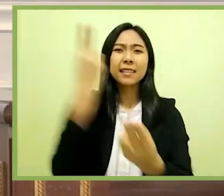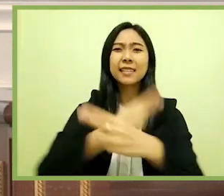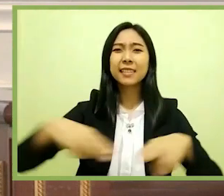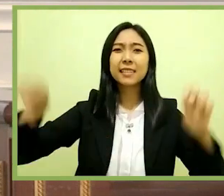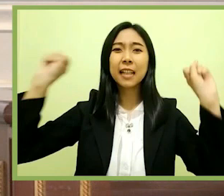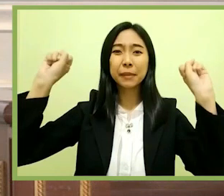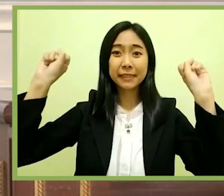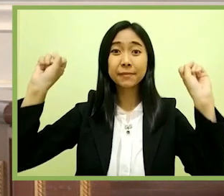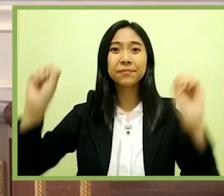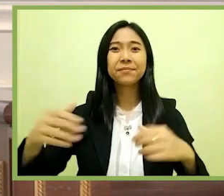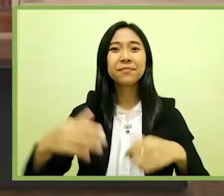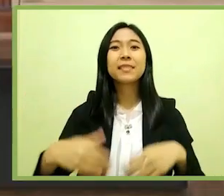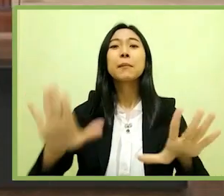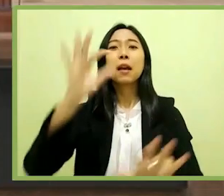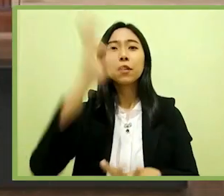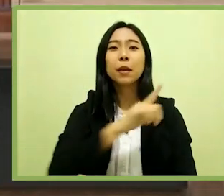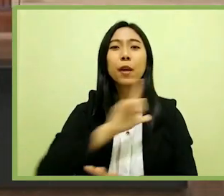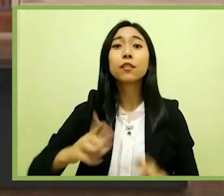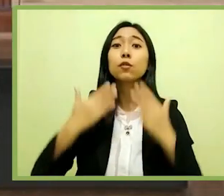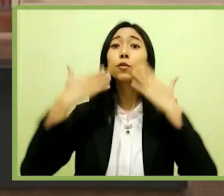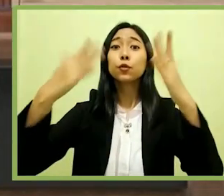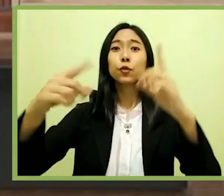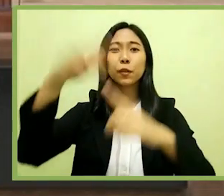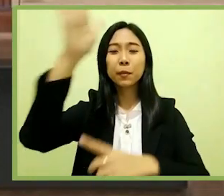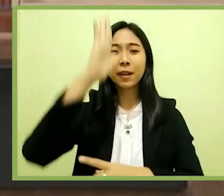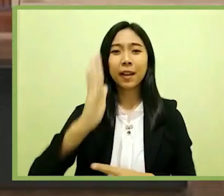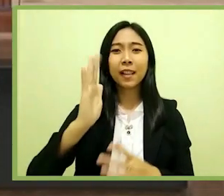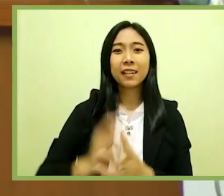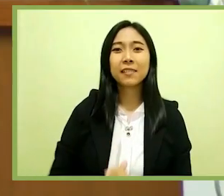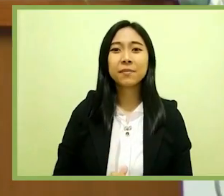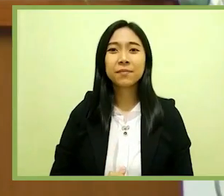diselamatkan." Demikianlah sabda Tuhan. Syukur kepada Allah.